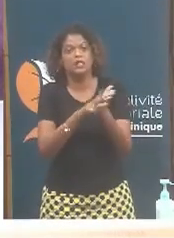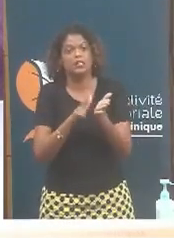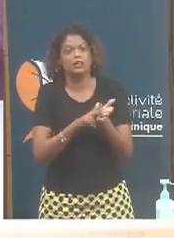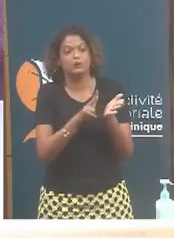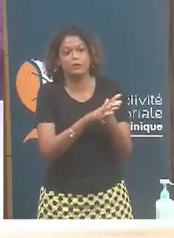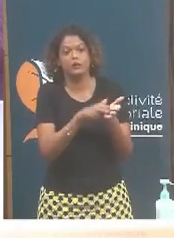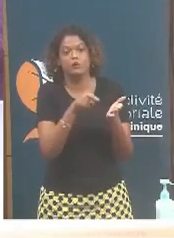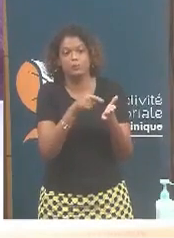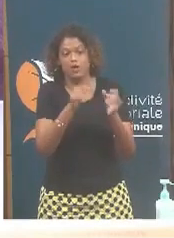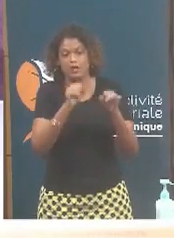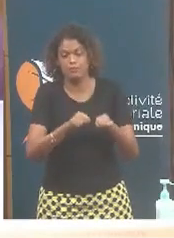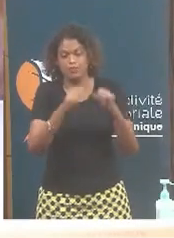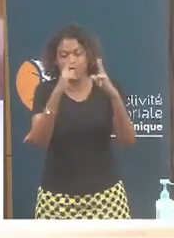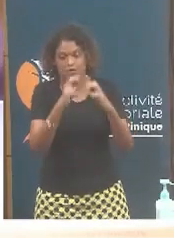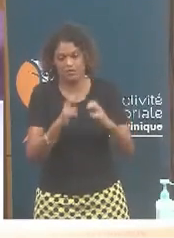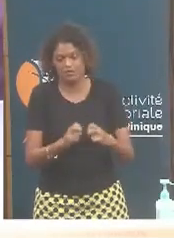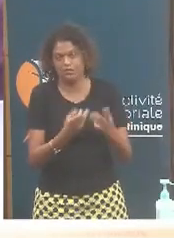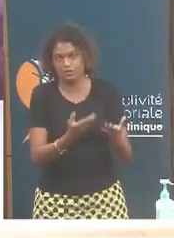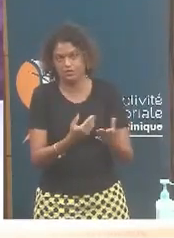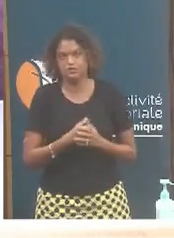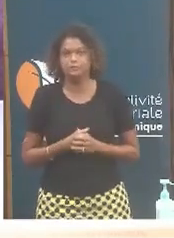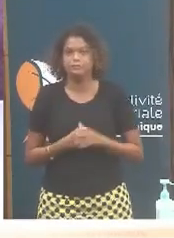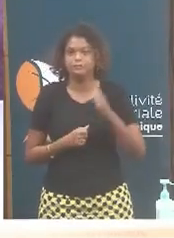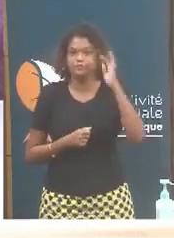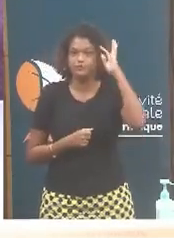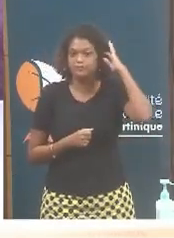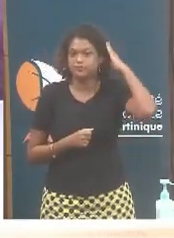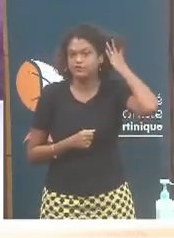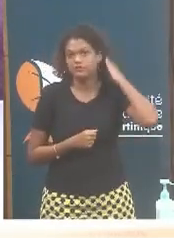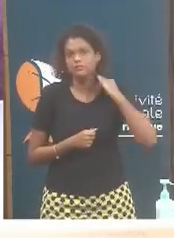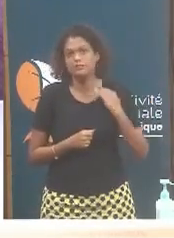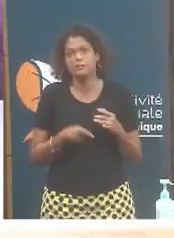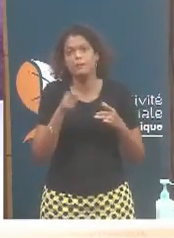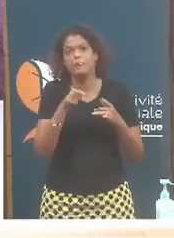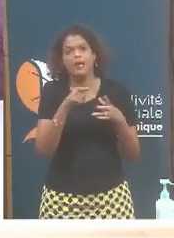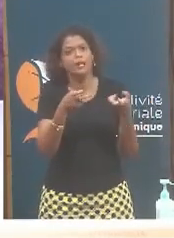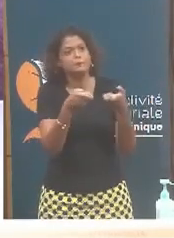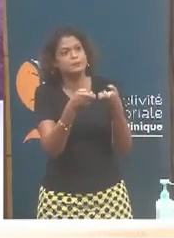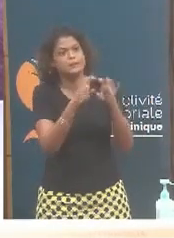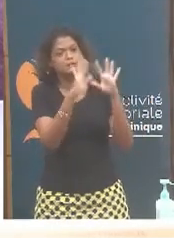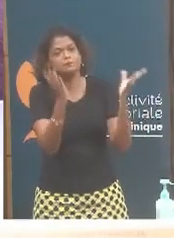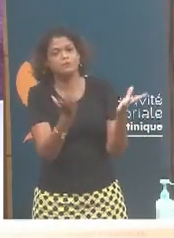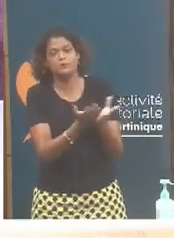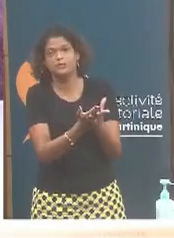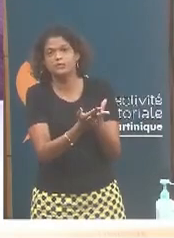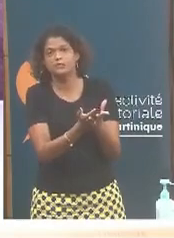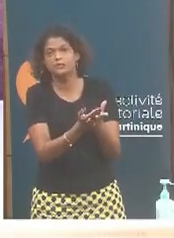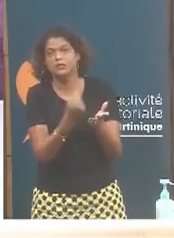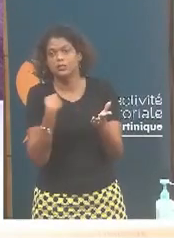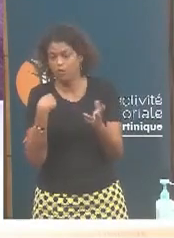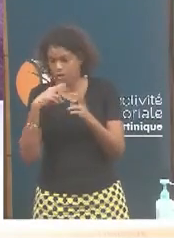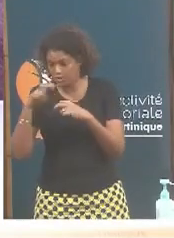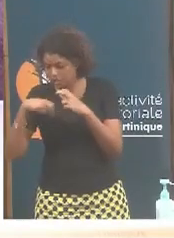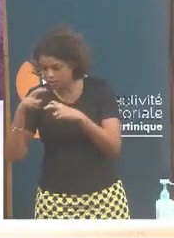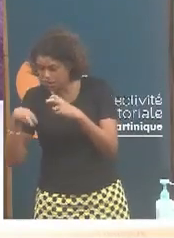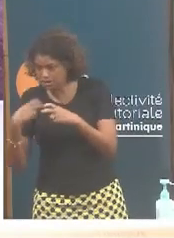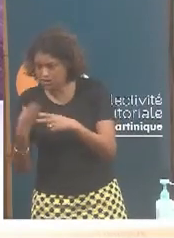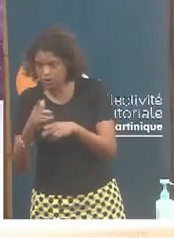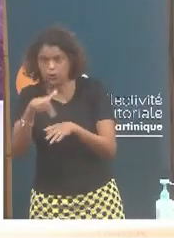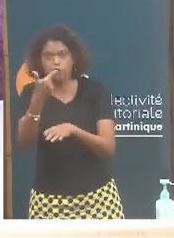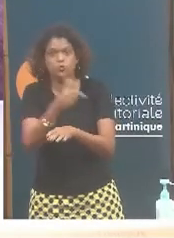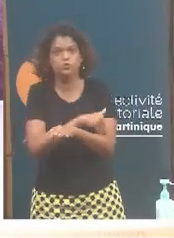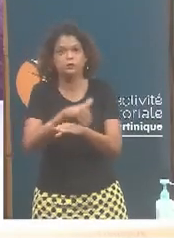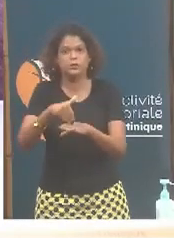faire des analyses crédibles. Et vous savez combien ça va coûter, ce laboratoire? Je suis allé regarder dans les archives, 12